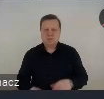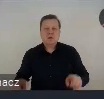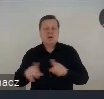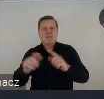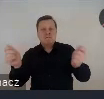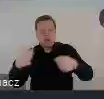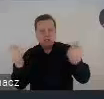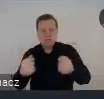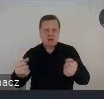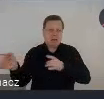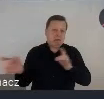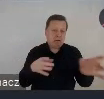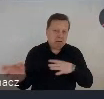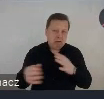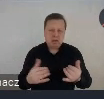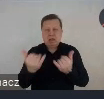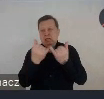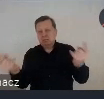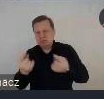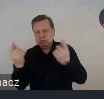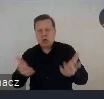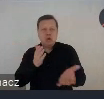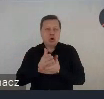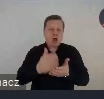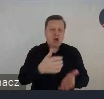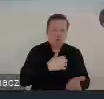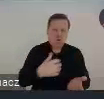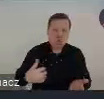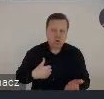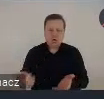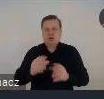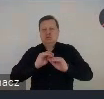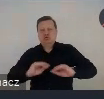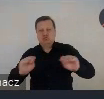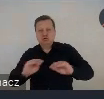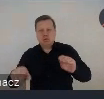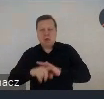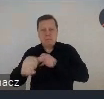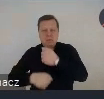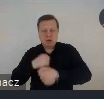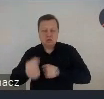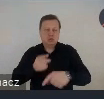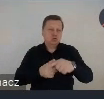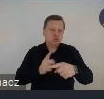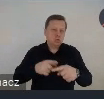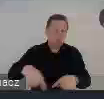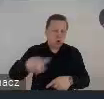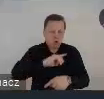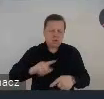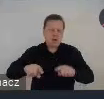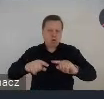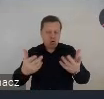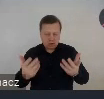gier, innych wydarzeń promocyjnych, doradztwo gospodarcze, konsultacje i szkolenia dla pracowników i członków organizacji